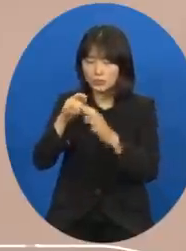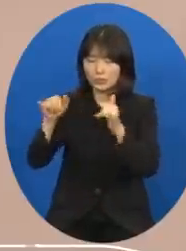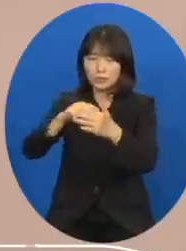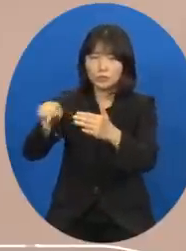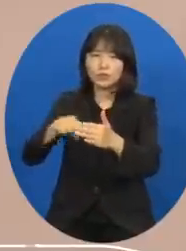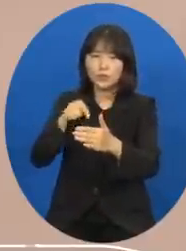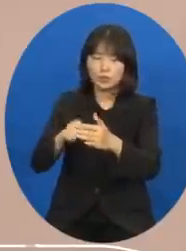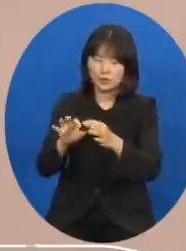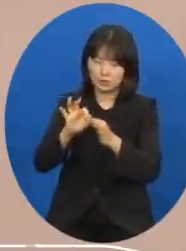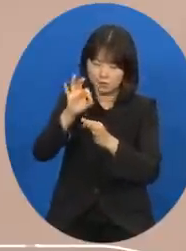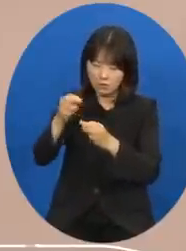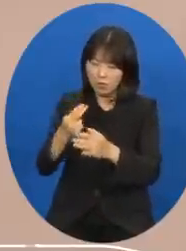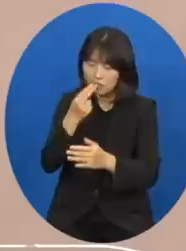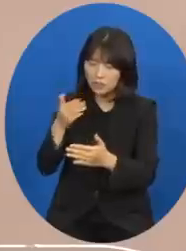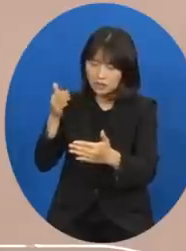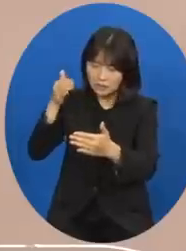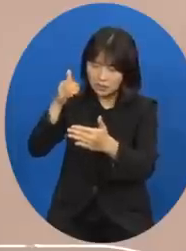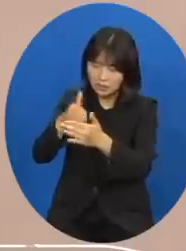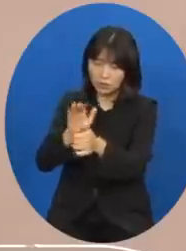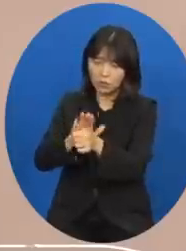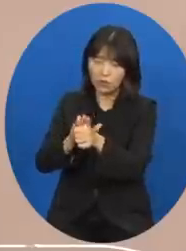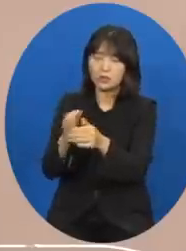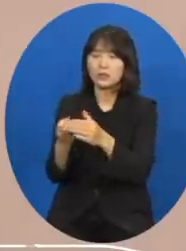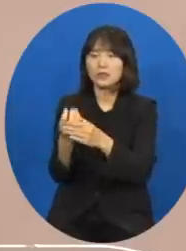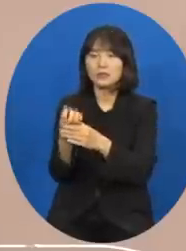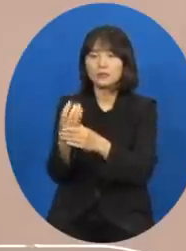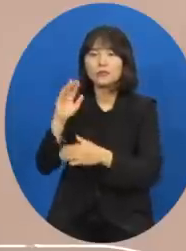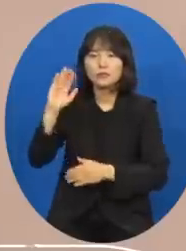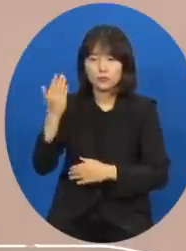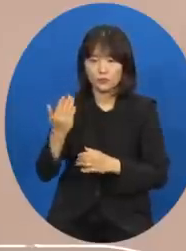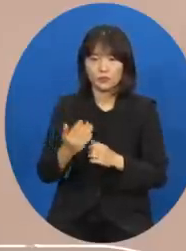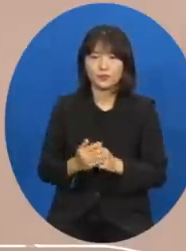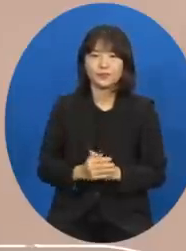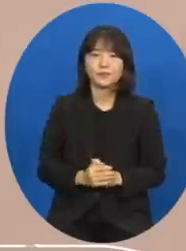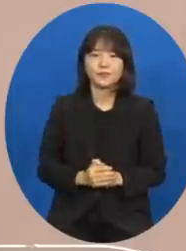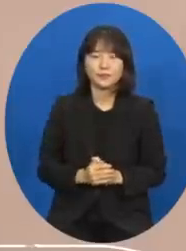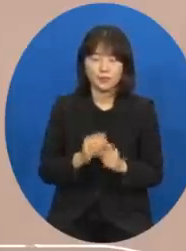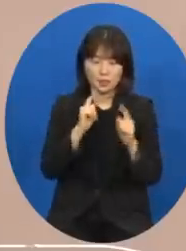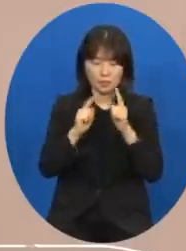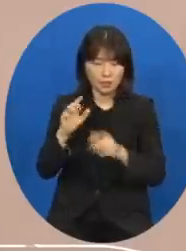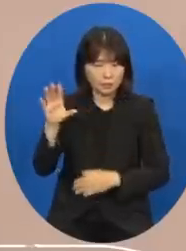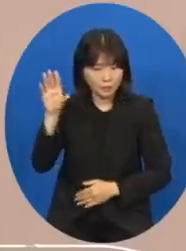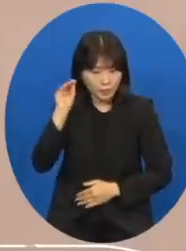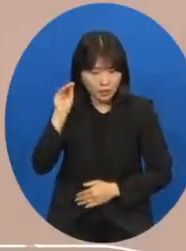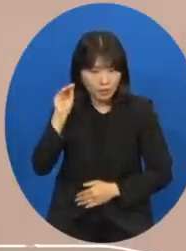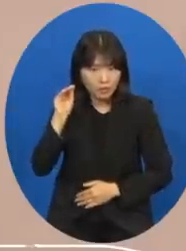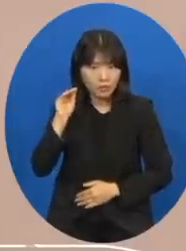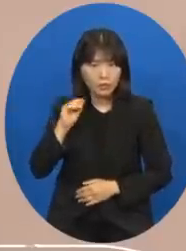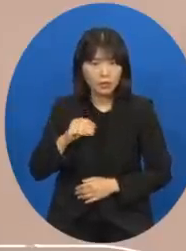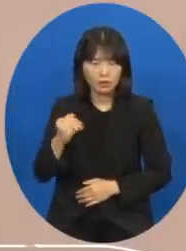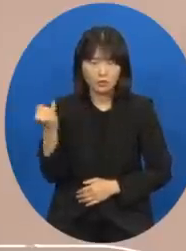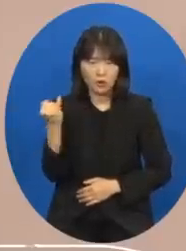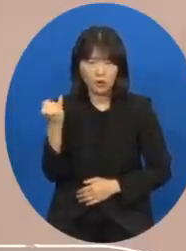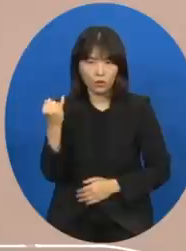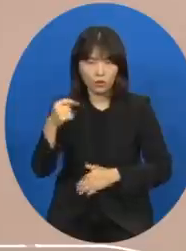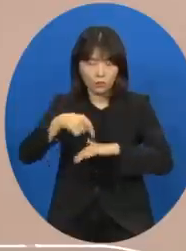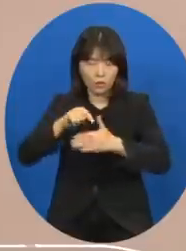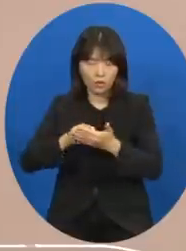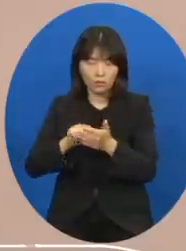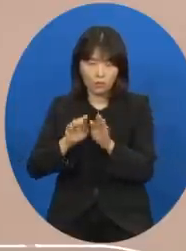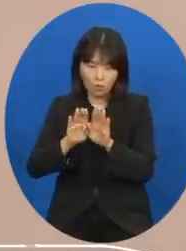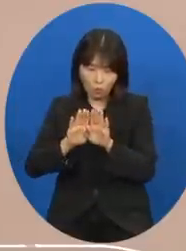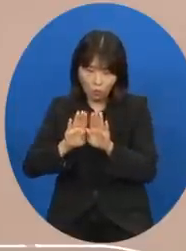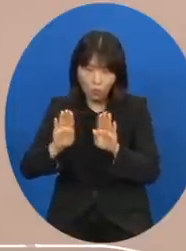속에서 영생에 이르게 하는 샘물이 될 것이다. 이 말씀을 듣고 이 여인이 비로소 마음이 좀